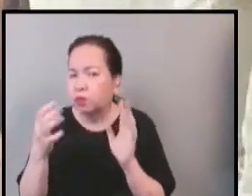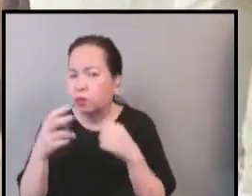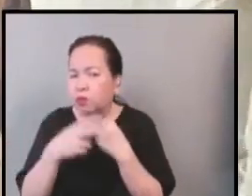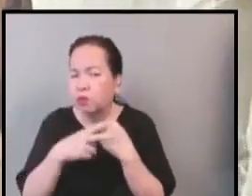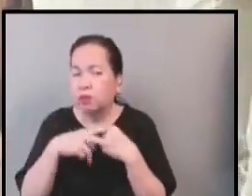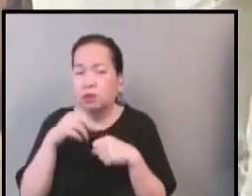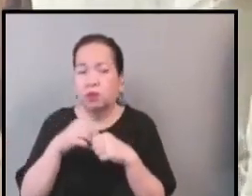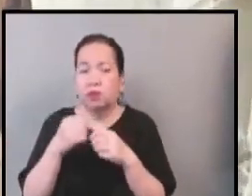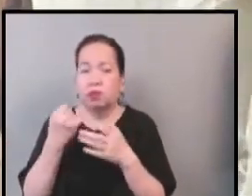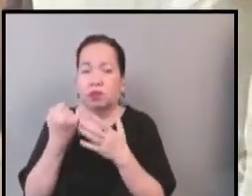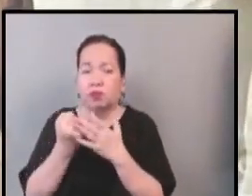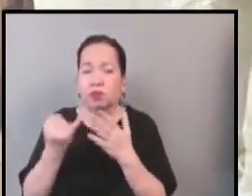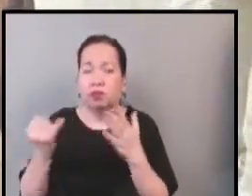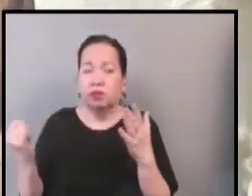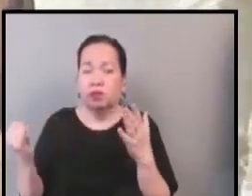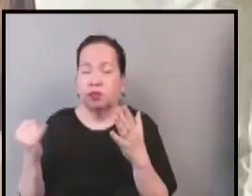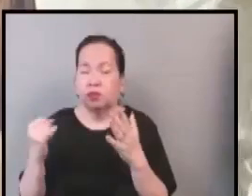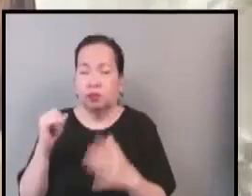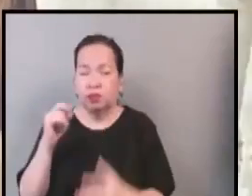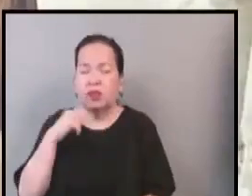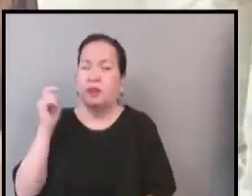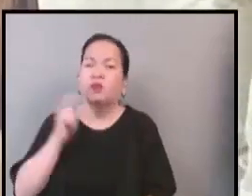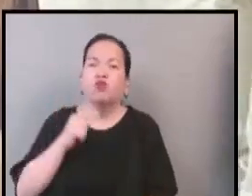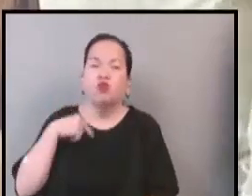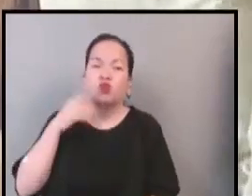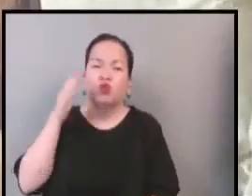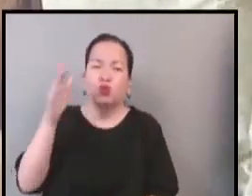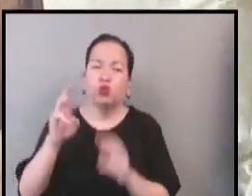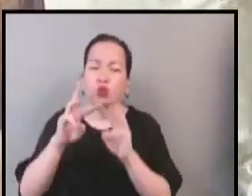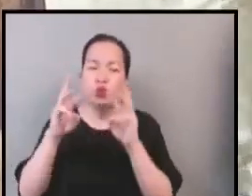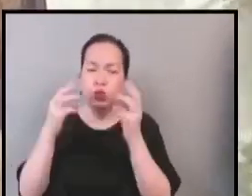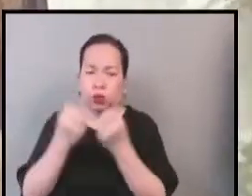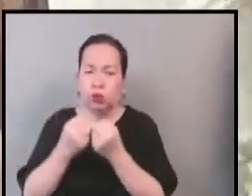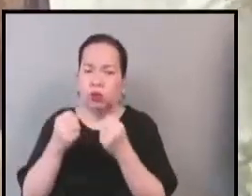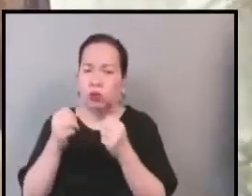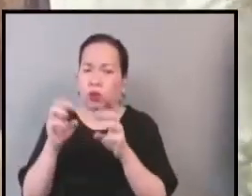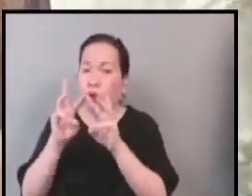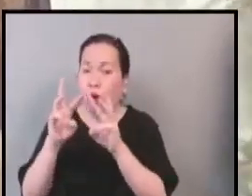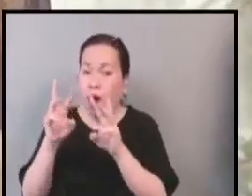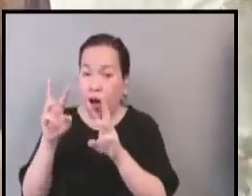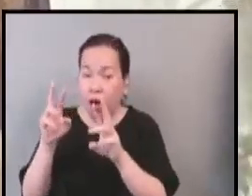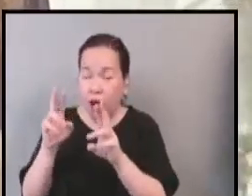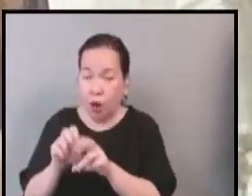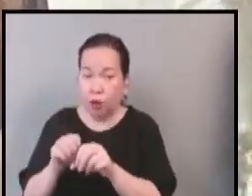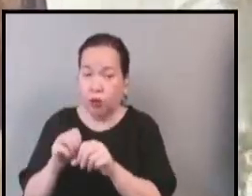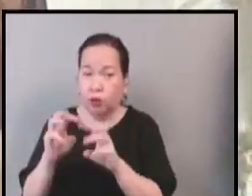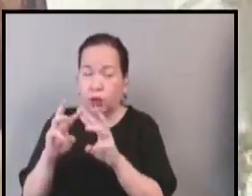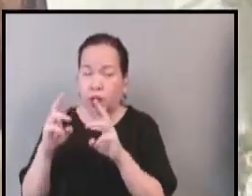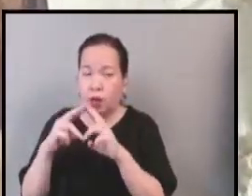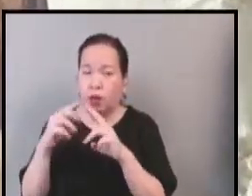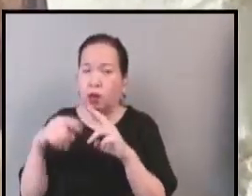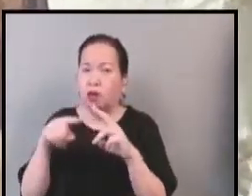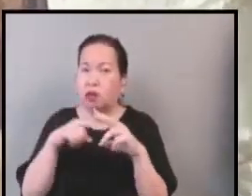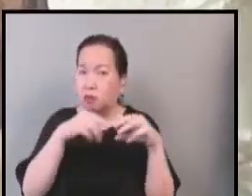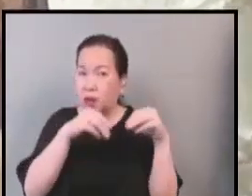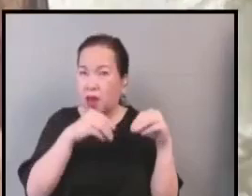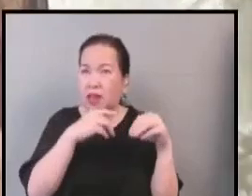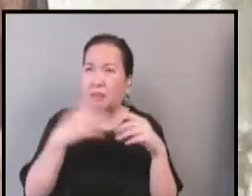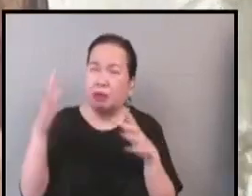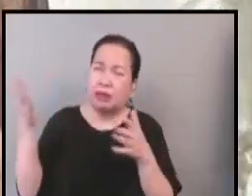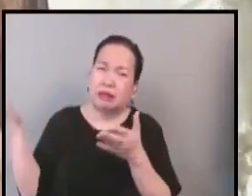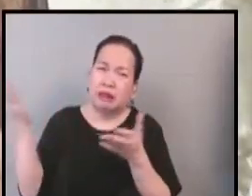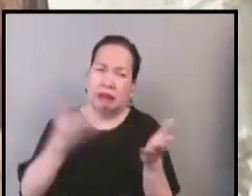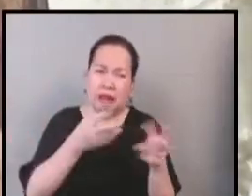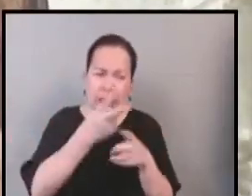sila mag-inspect kasi yung sa palengke, na-deliver na. Ano ang imomonitor nila doon? Yung napakataas na presyo ng bigas tapos wala din